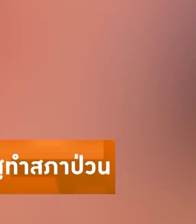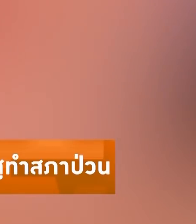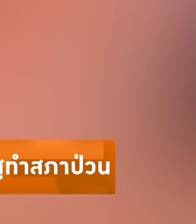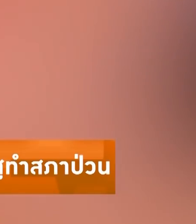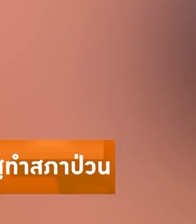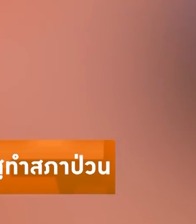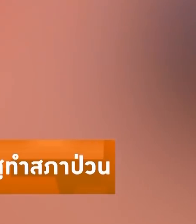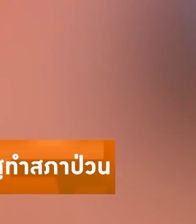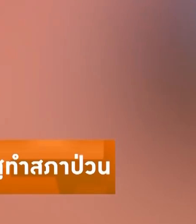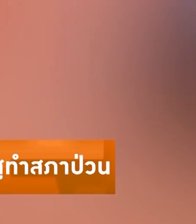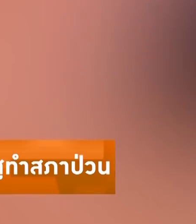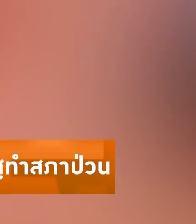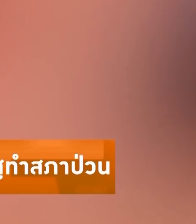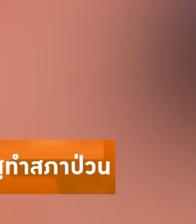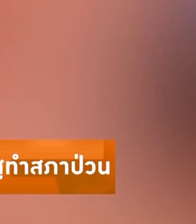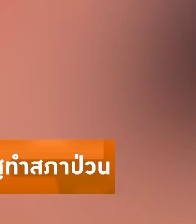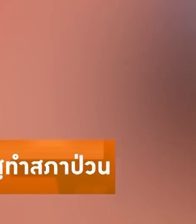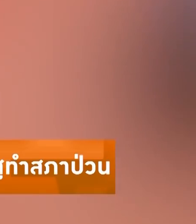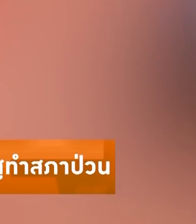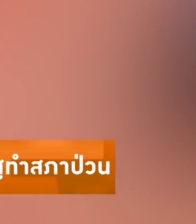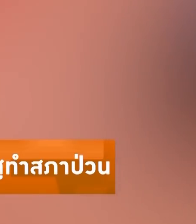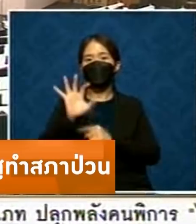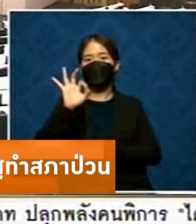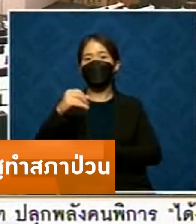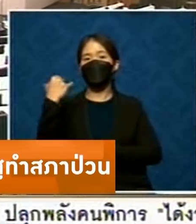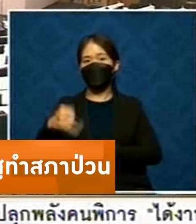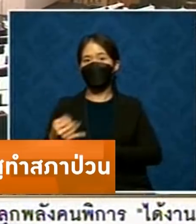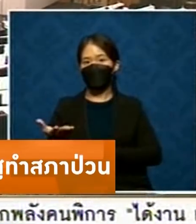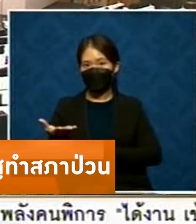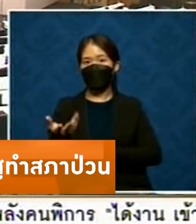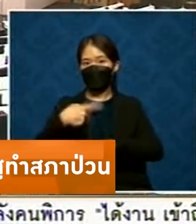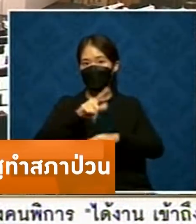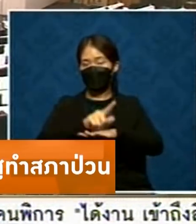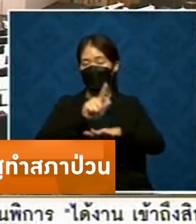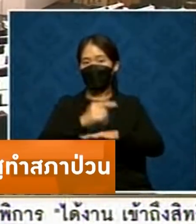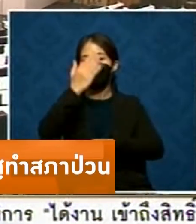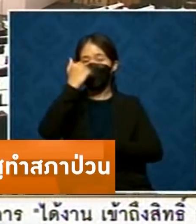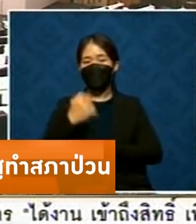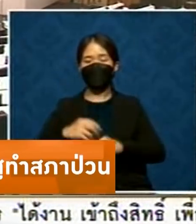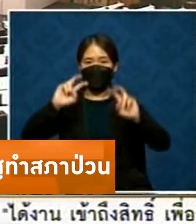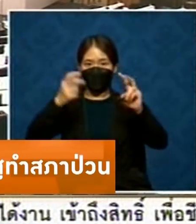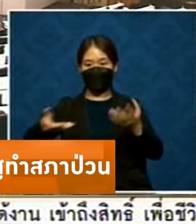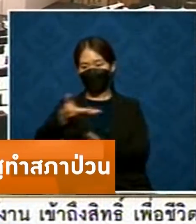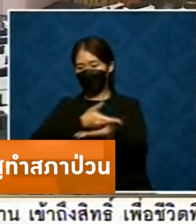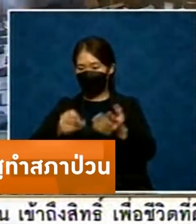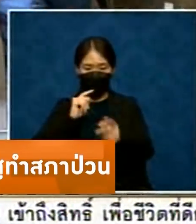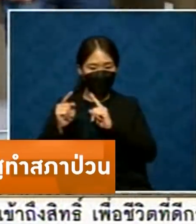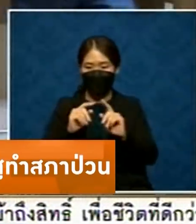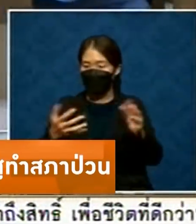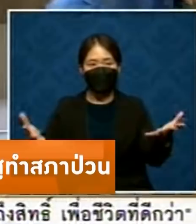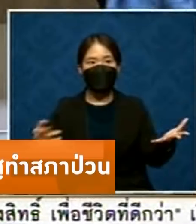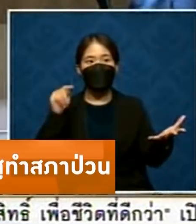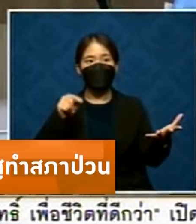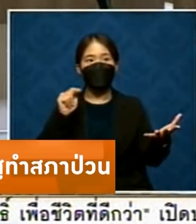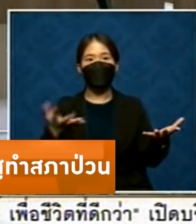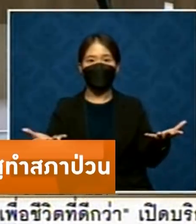ไม่รับผิดชอบนะครับกรอบตัวเงินเดือนมากมายแต่ไม่ไปประชุมดังนั้นเรื่องมีความยากนะครับของการใช้ยุทธศาสตร์ของ